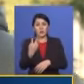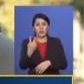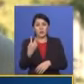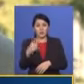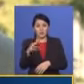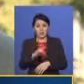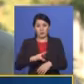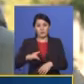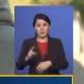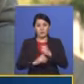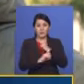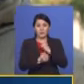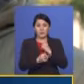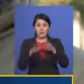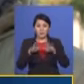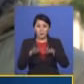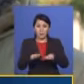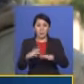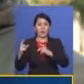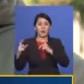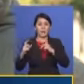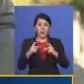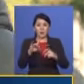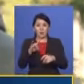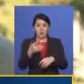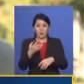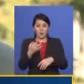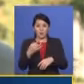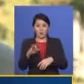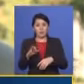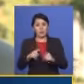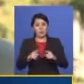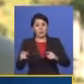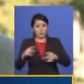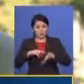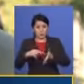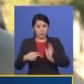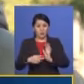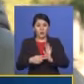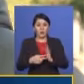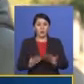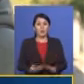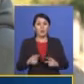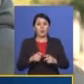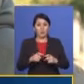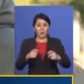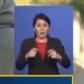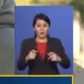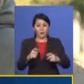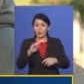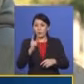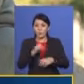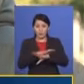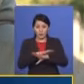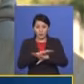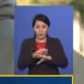шағын ауданның соңғы аялдамасына дейін жүретін автобустарды Заречный кентіне дейін ұзартуды жоспарлап отырмыз. Тұрғындар керек жерлеріне қиындықсыз